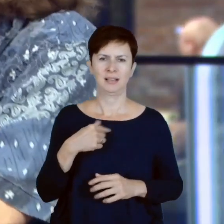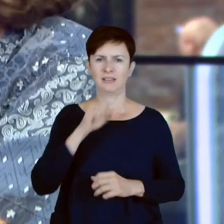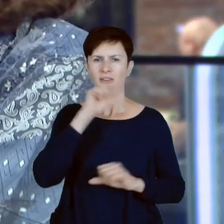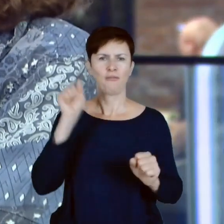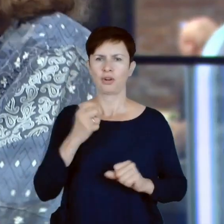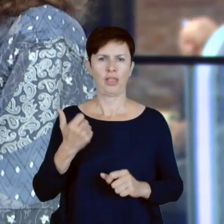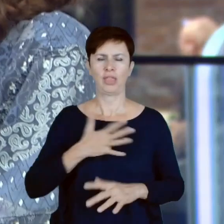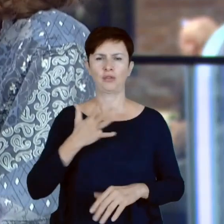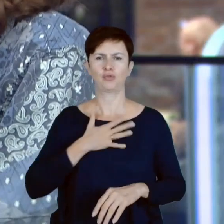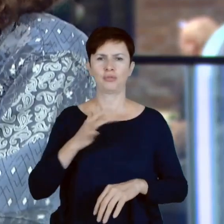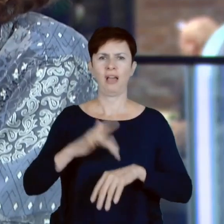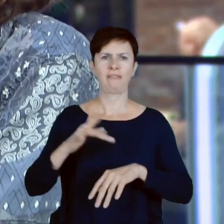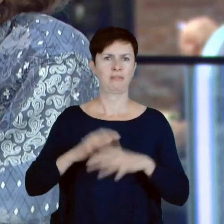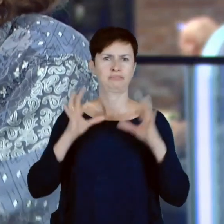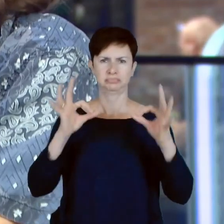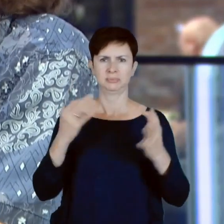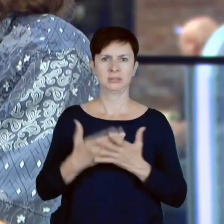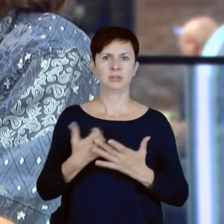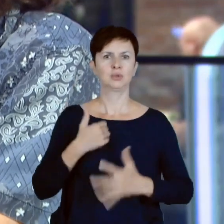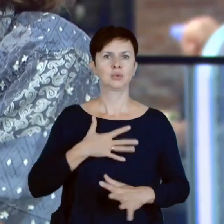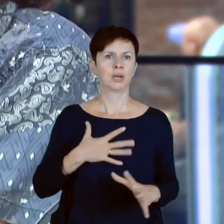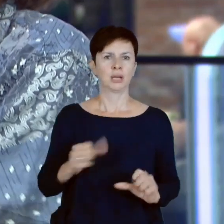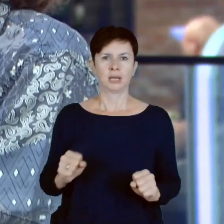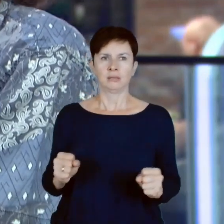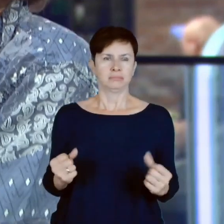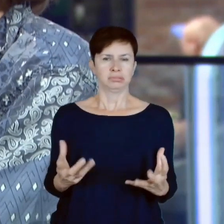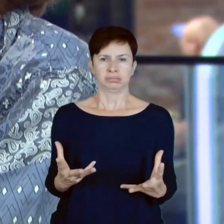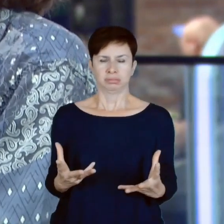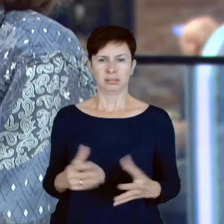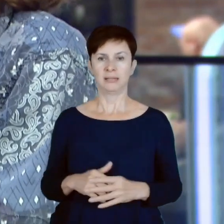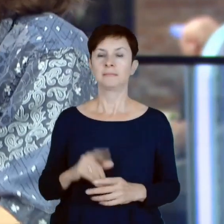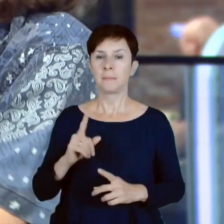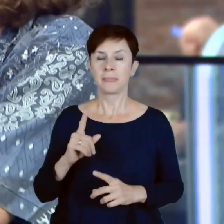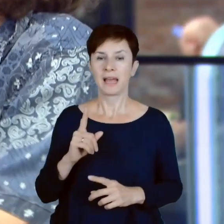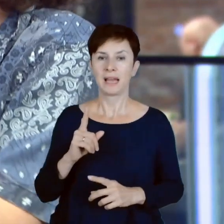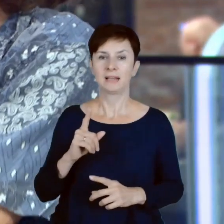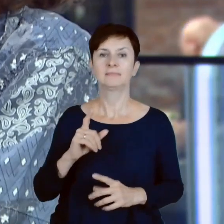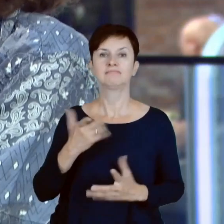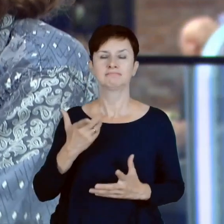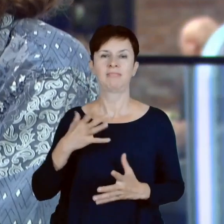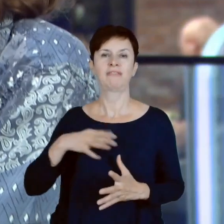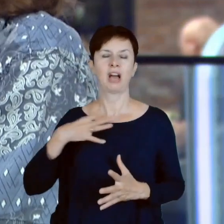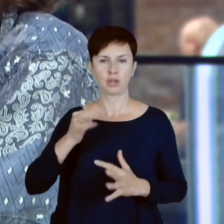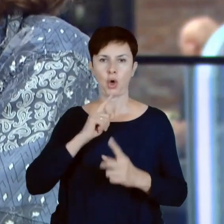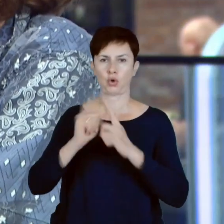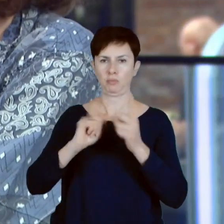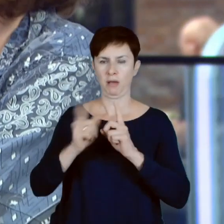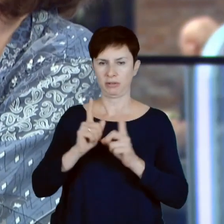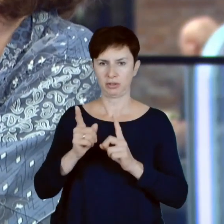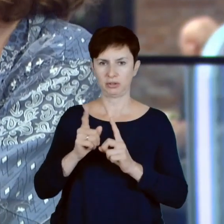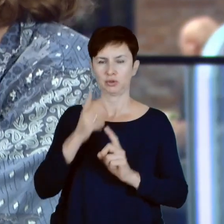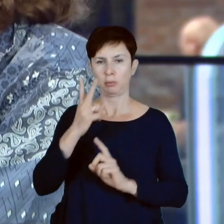mnie bardzo dotyka i też bywają takie czasy, ale wtedy to, co się sprawdza, to rozmowa i też zobaczenie siebie i człowieka w tym